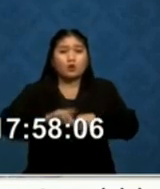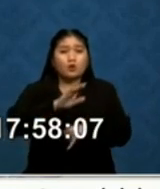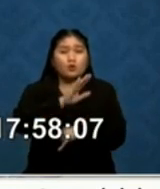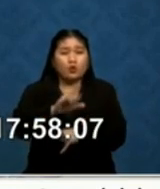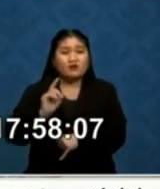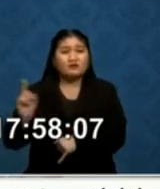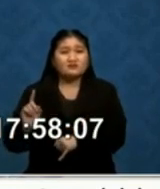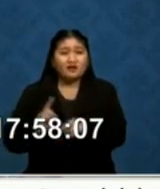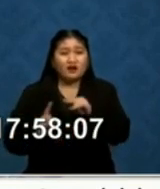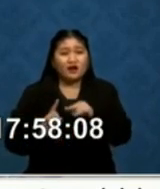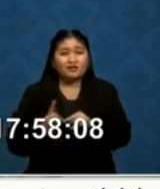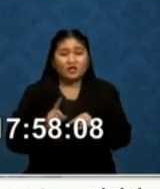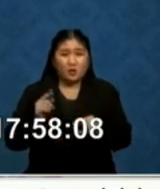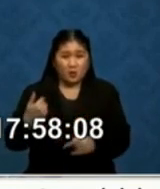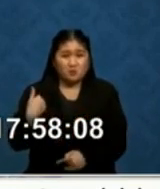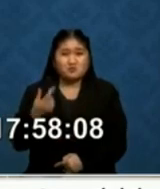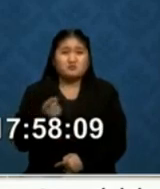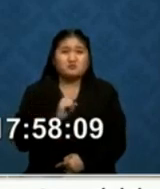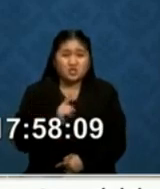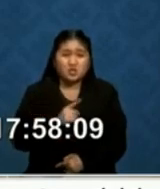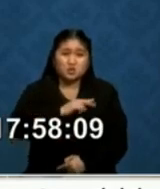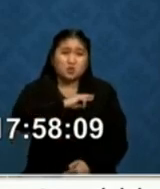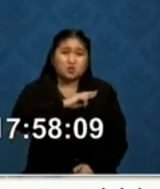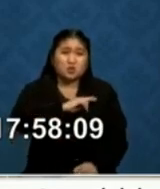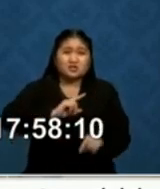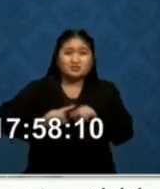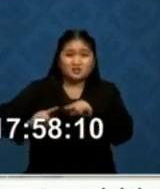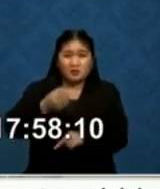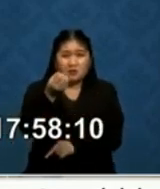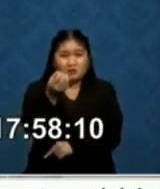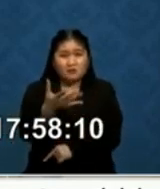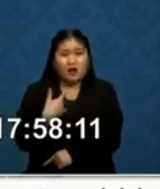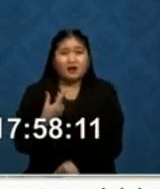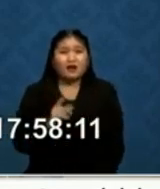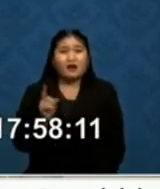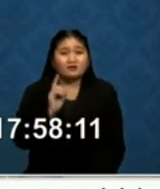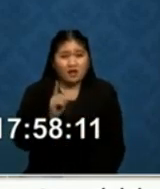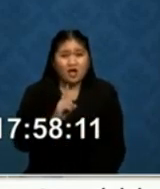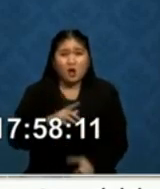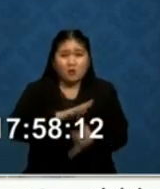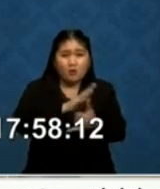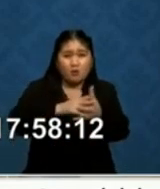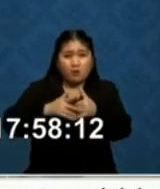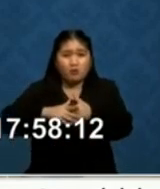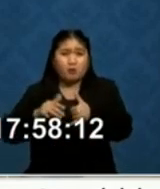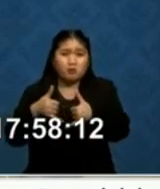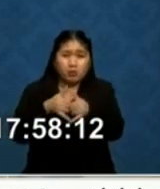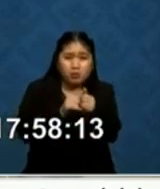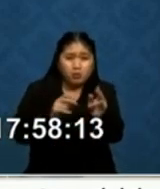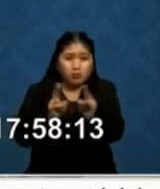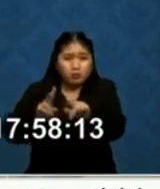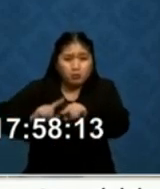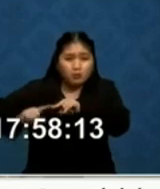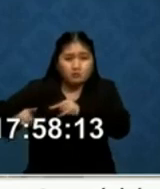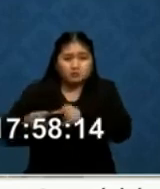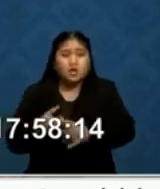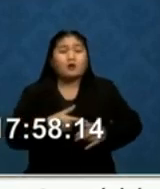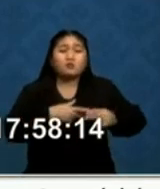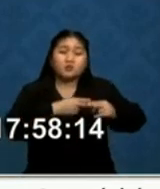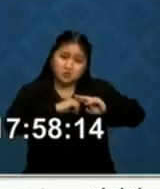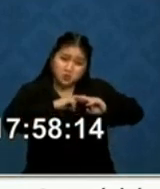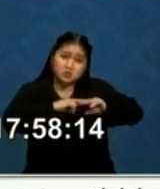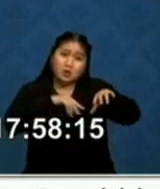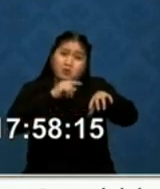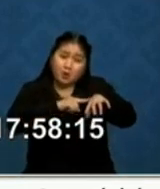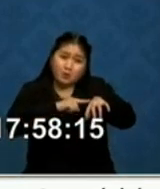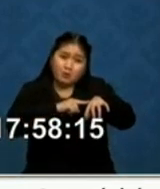sphere หรือการเกิดขึ้นในที่ส่วนตัวนะคะเพราะส่วนมากนะคะการคุกคามทางเพศที่เกิดในพื้นที่ส่วนตัวนะคะจ